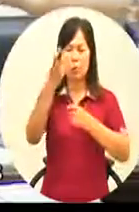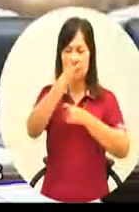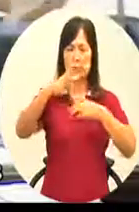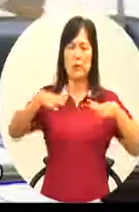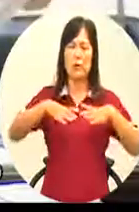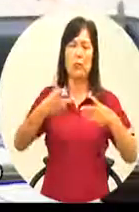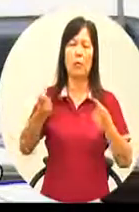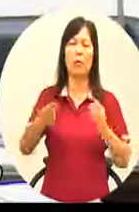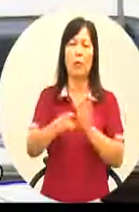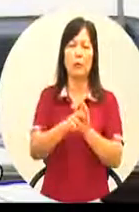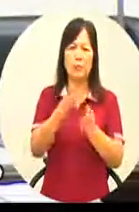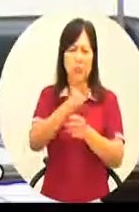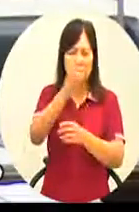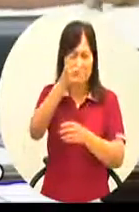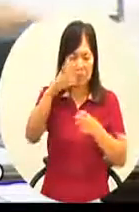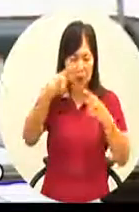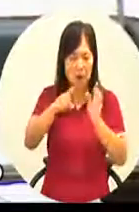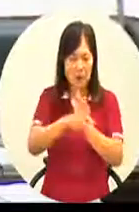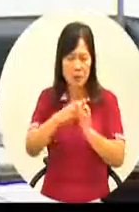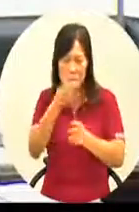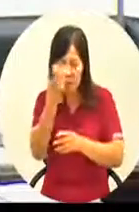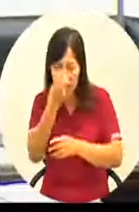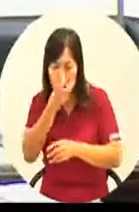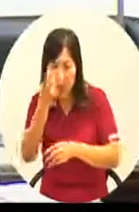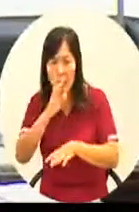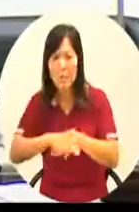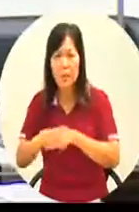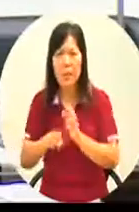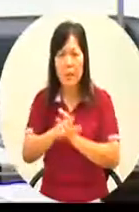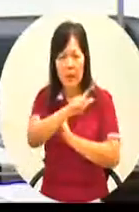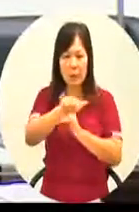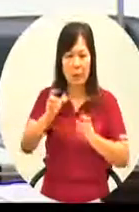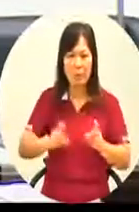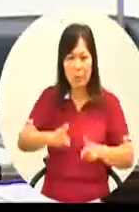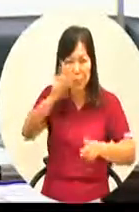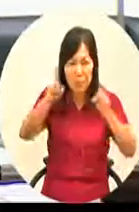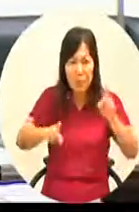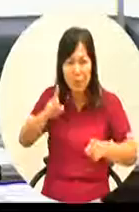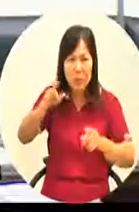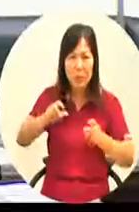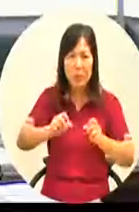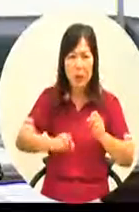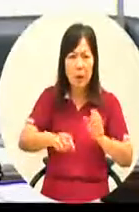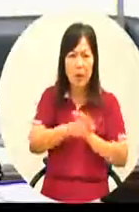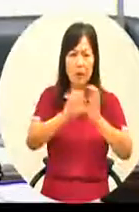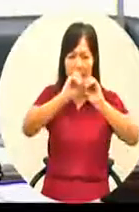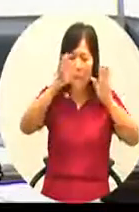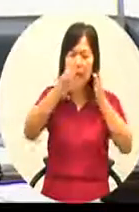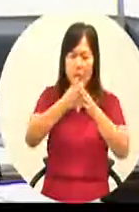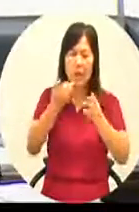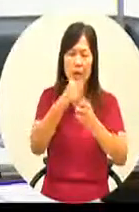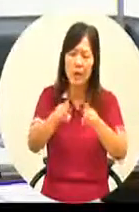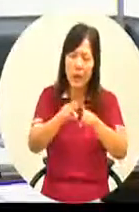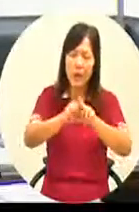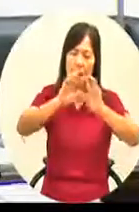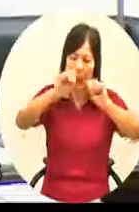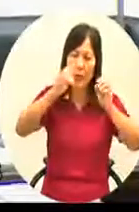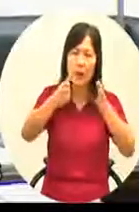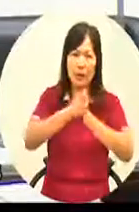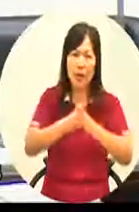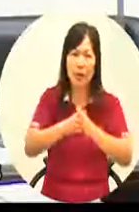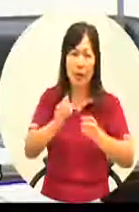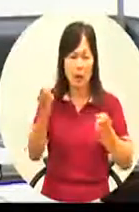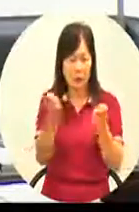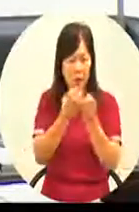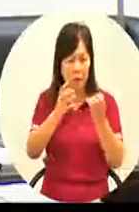对三不五时就去稽查，不是物价波动的时候要政令宣导，平常叫做政令宣导，在发生